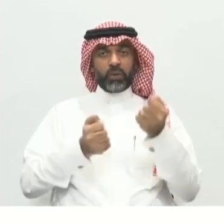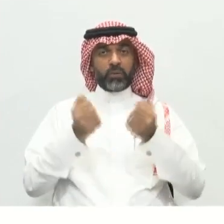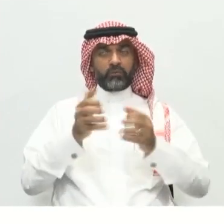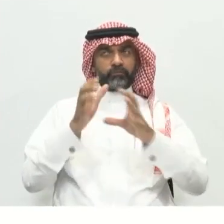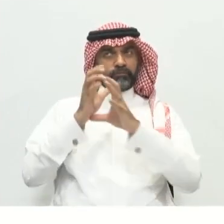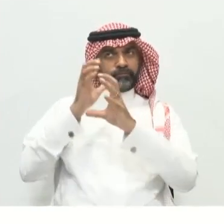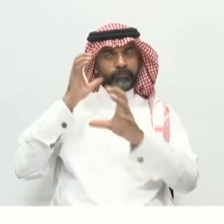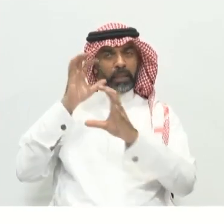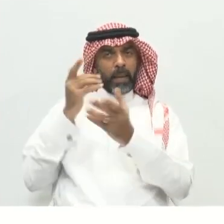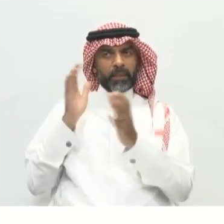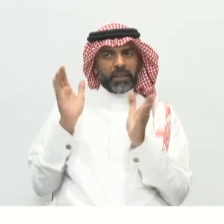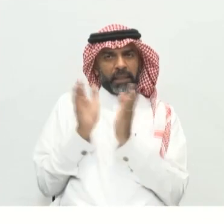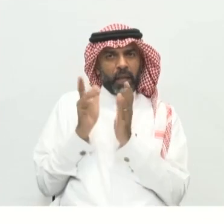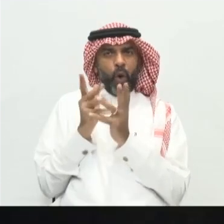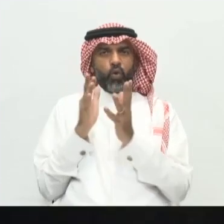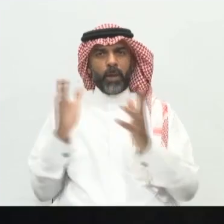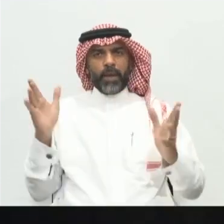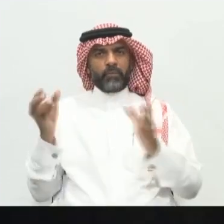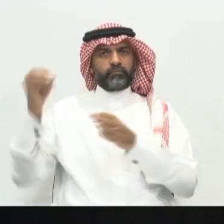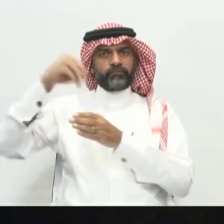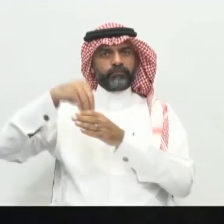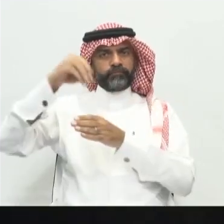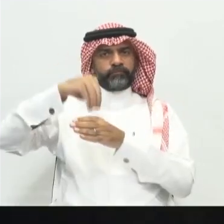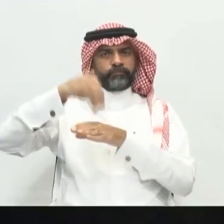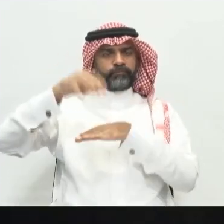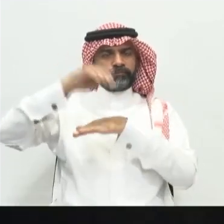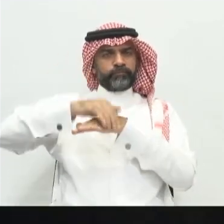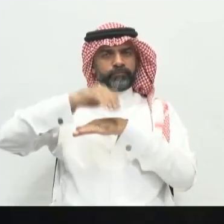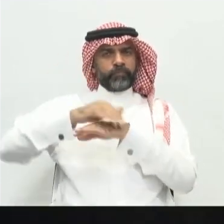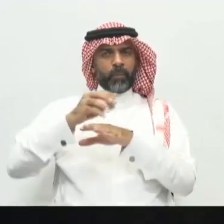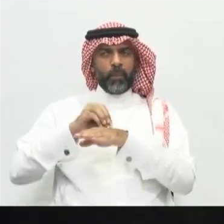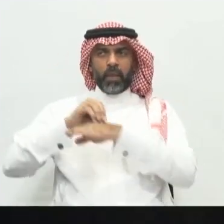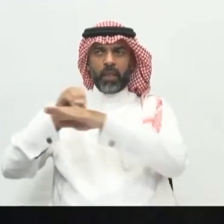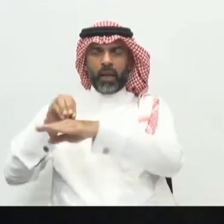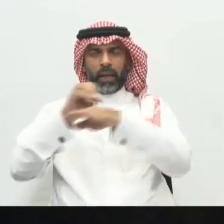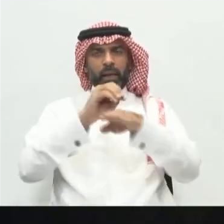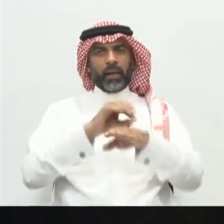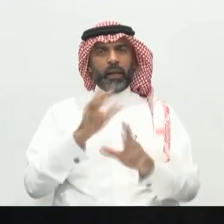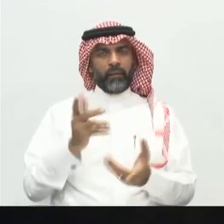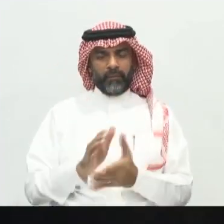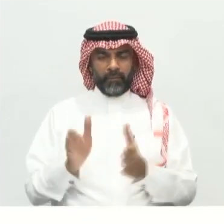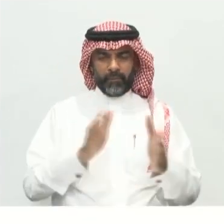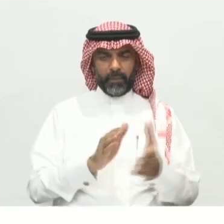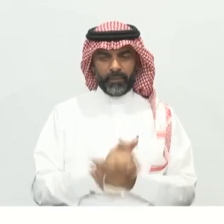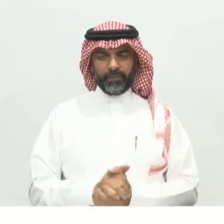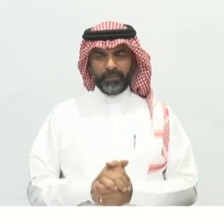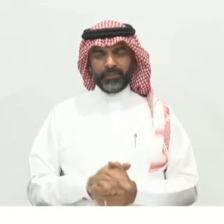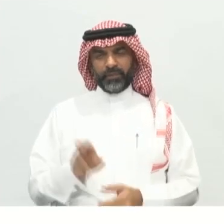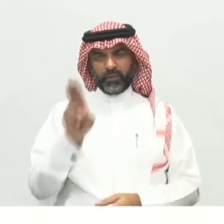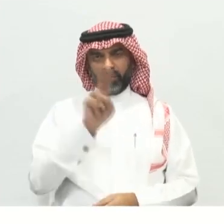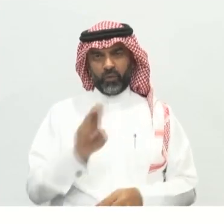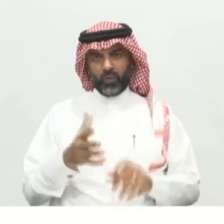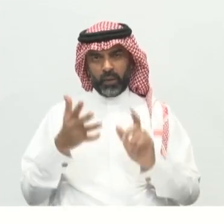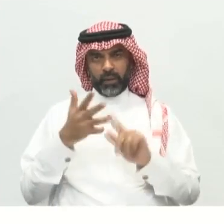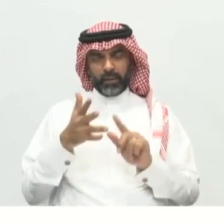للمنتجات التي يتم نقلها من مكان الى مكان اخر في السؤال الرابع